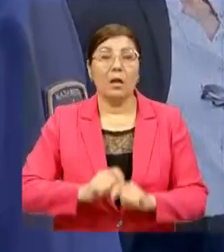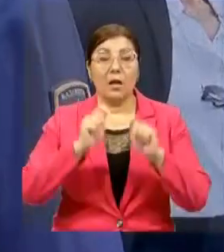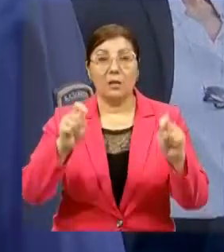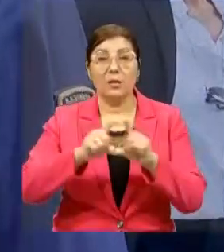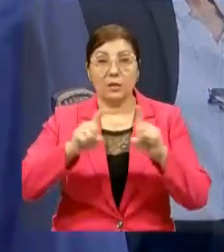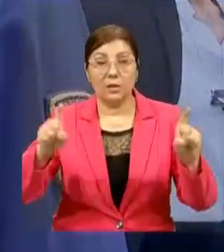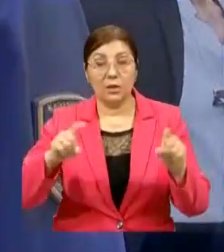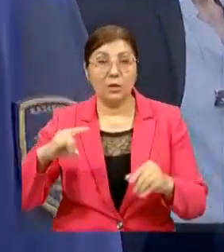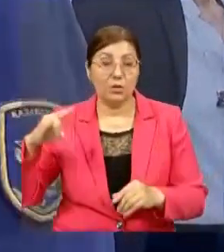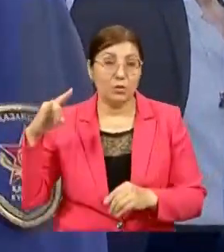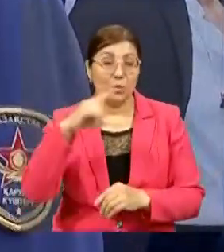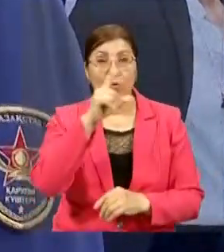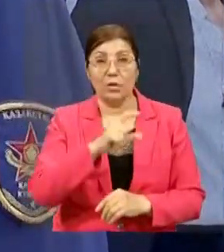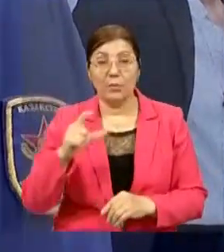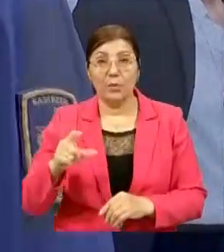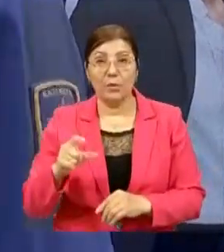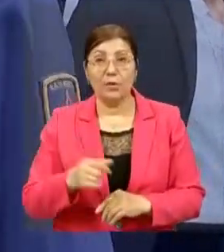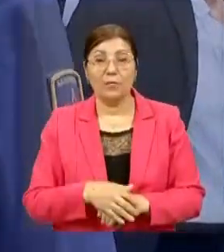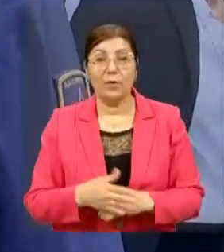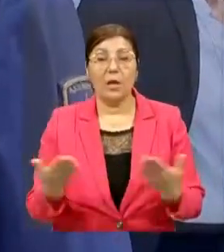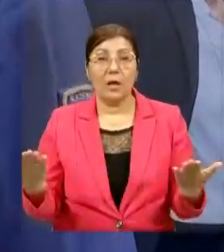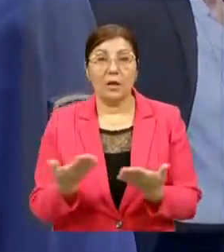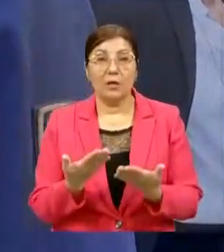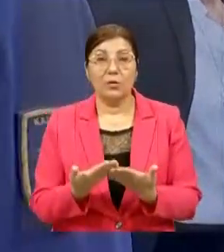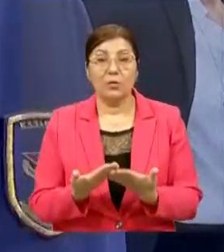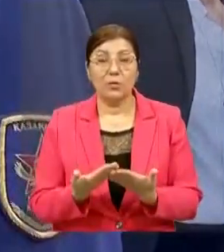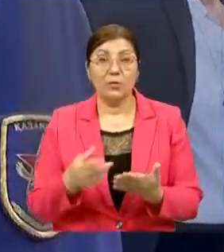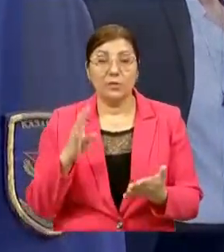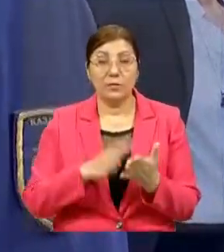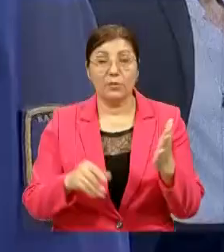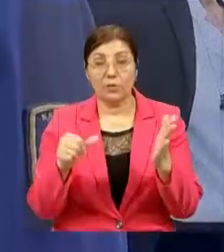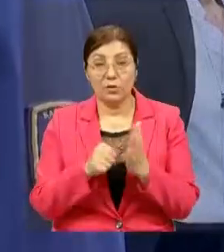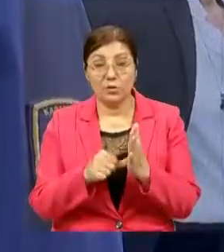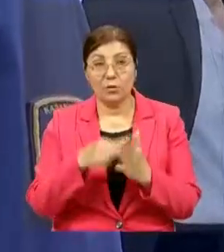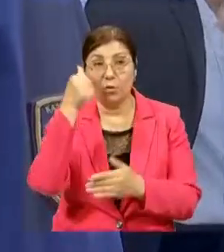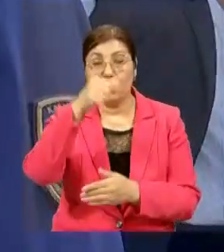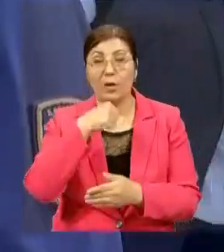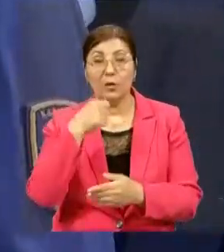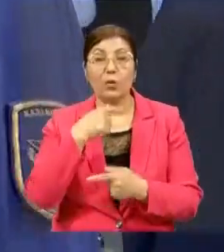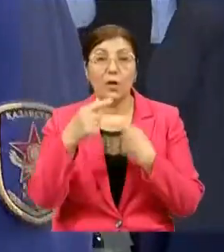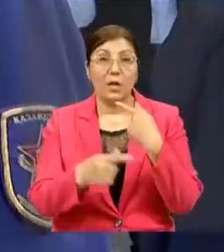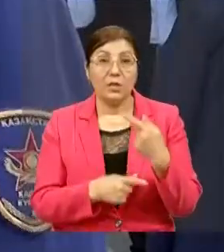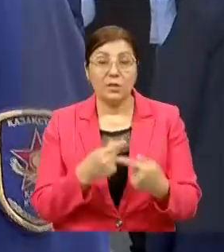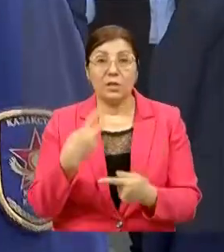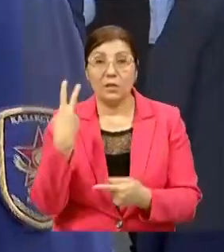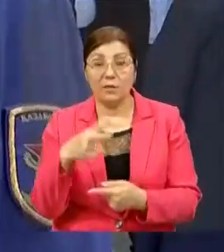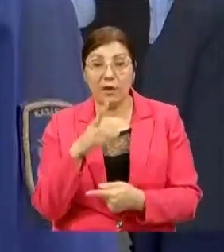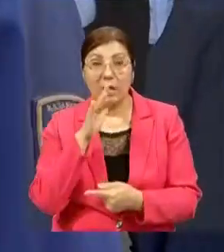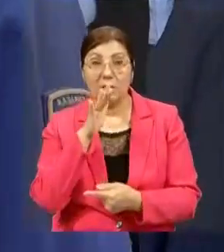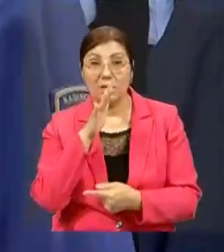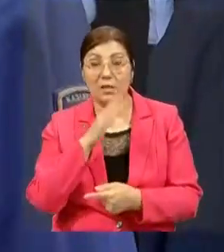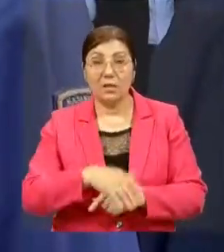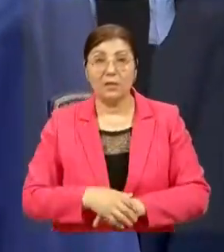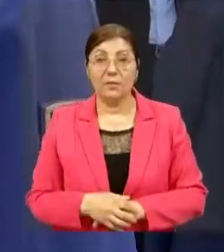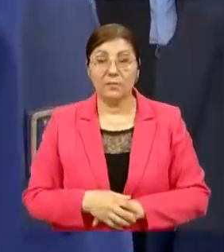пилотов гражданской авиации которая В девяносто шестом году через 20